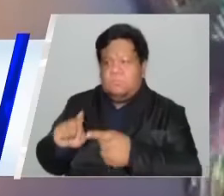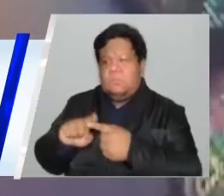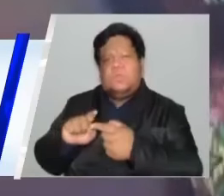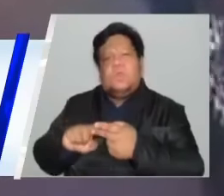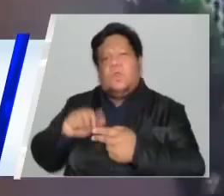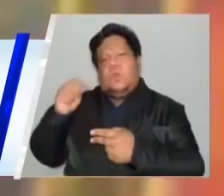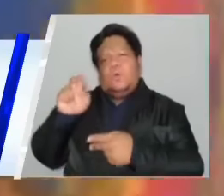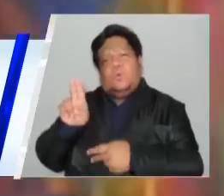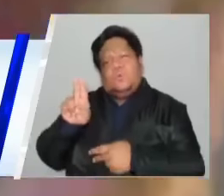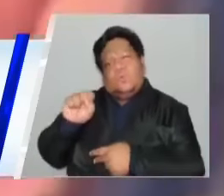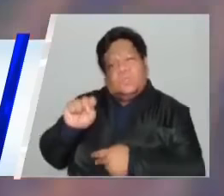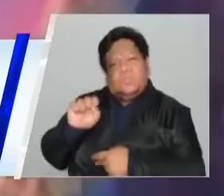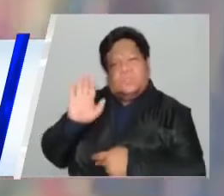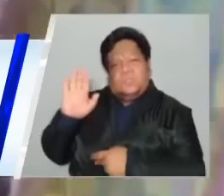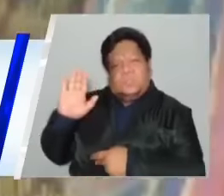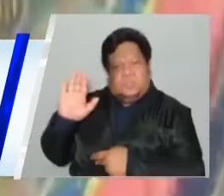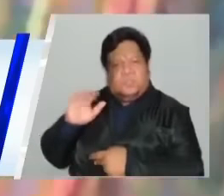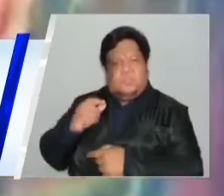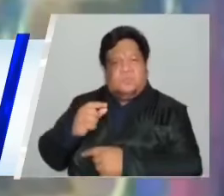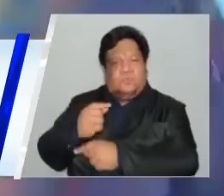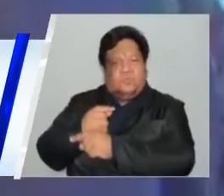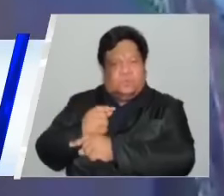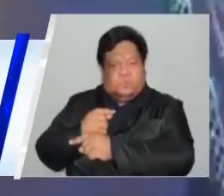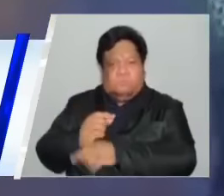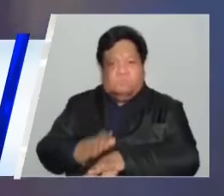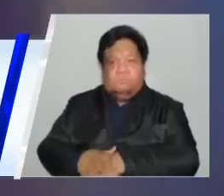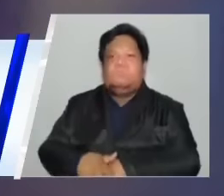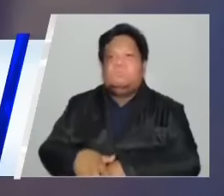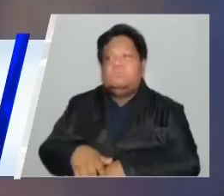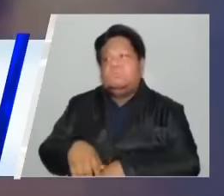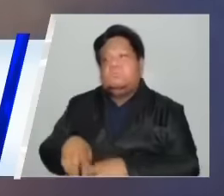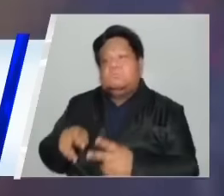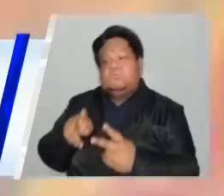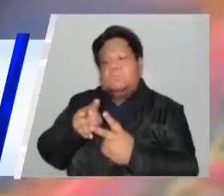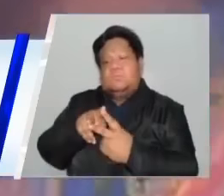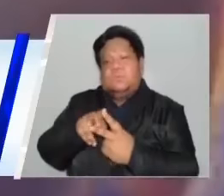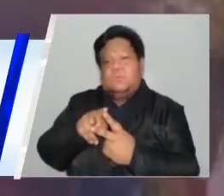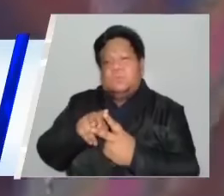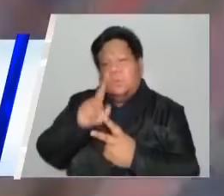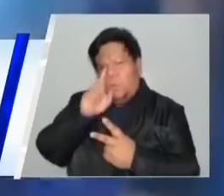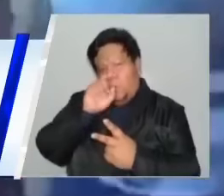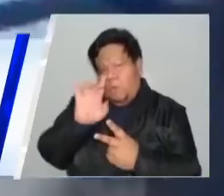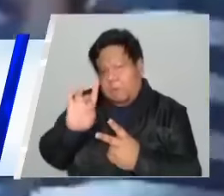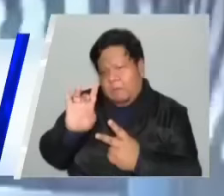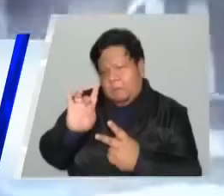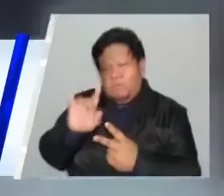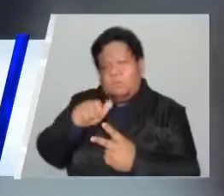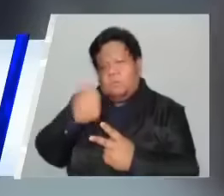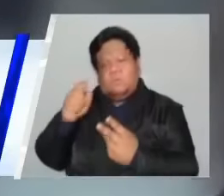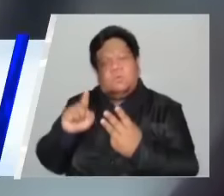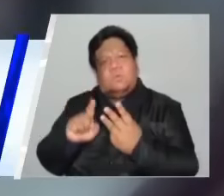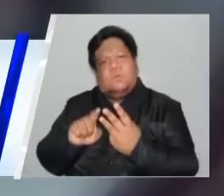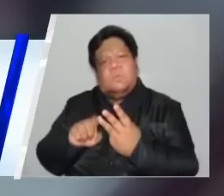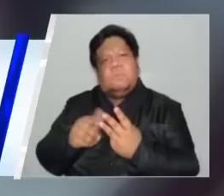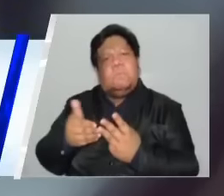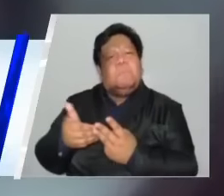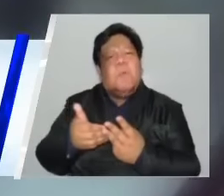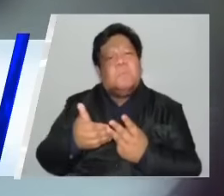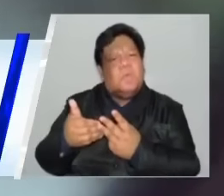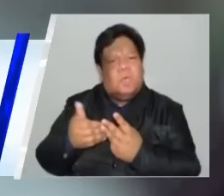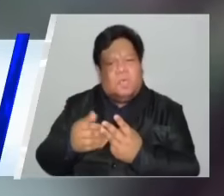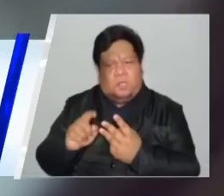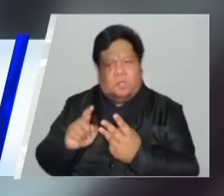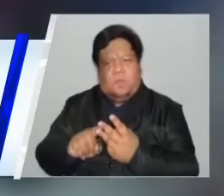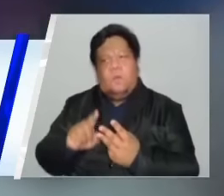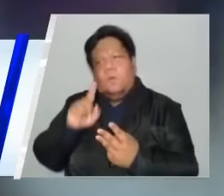mga biktima, kambal na babaeng 8 taong gulang at sanggol na 1 buwang gulang lang. Ang suspek na tiyuhin